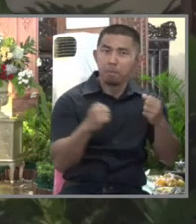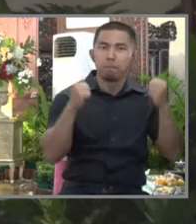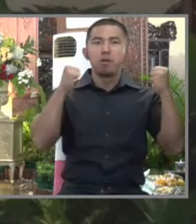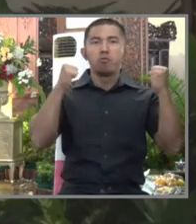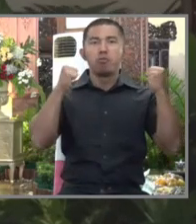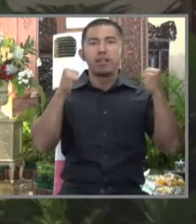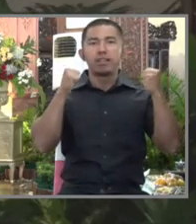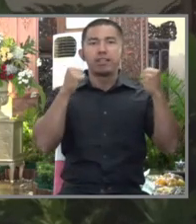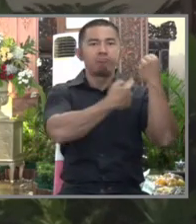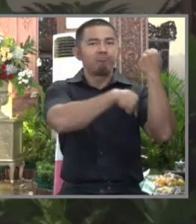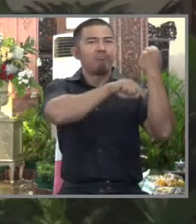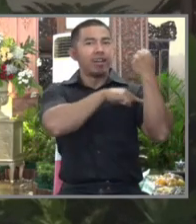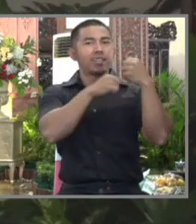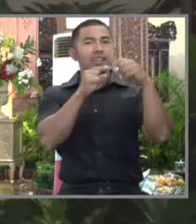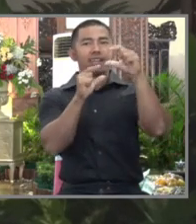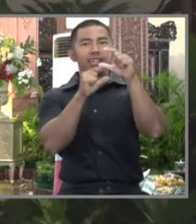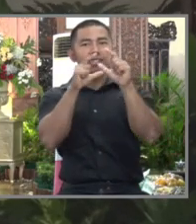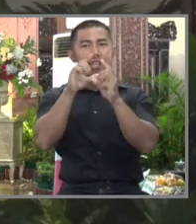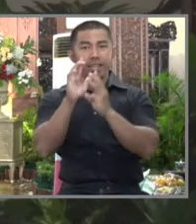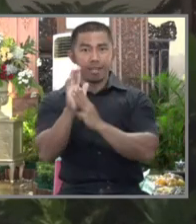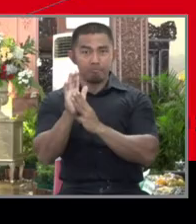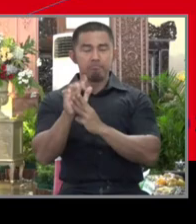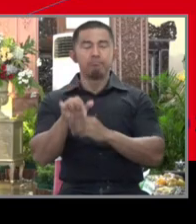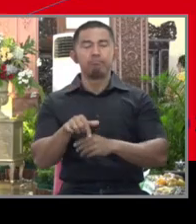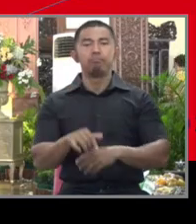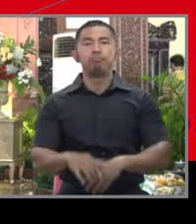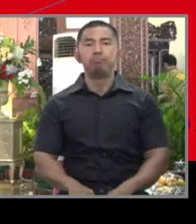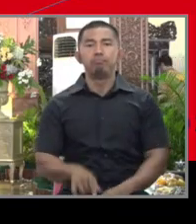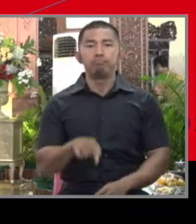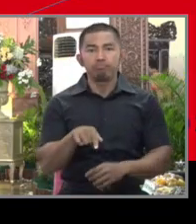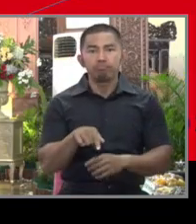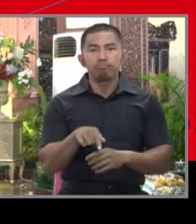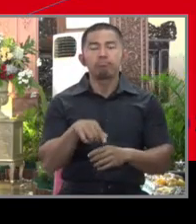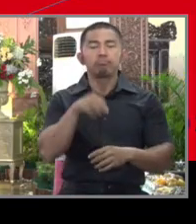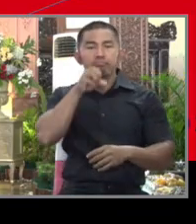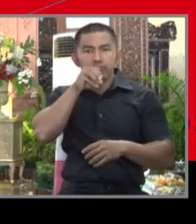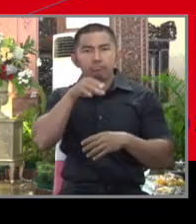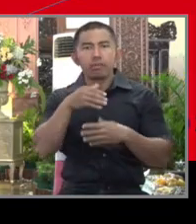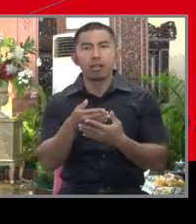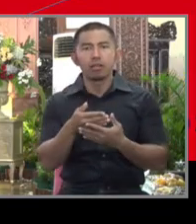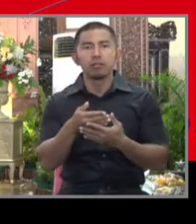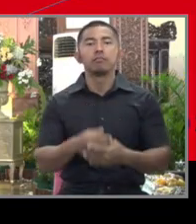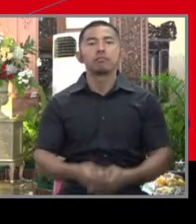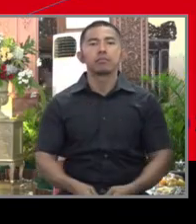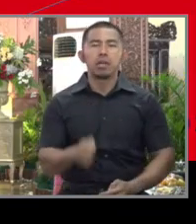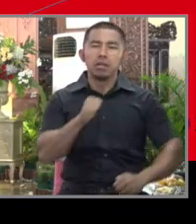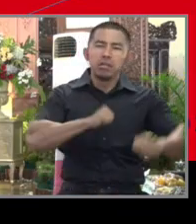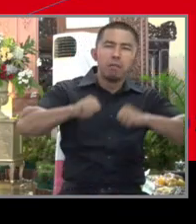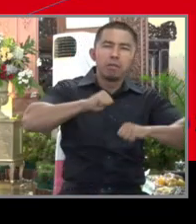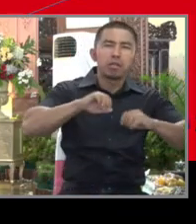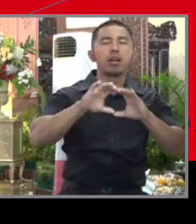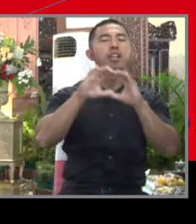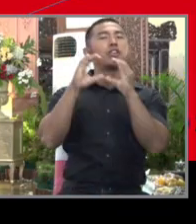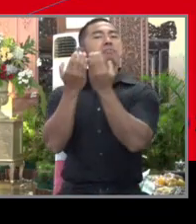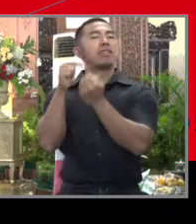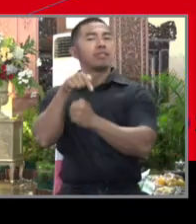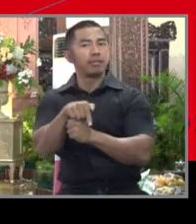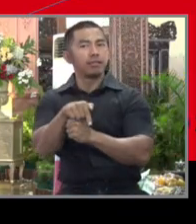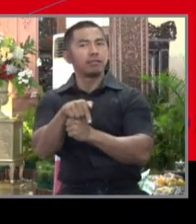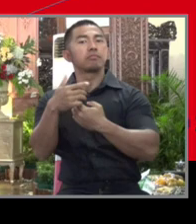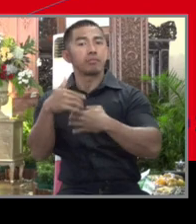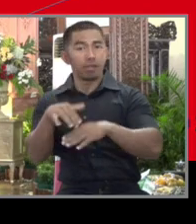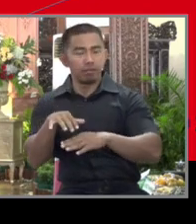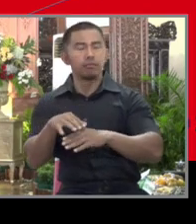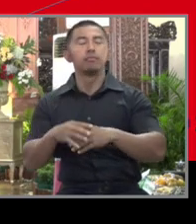daya saing sumber daya manusia. Tema ini kami rasa sangat relevan dengan dinamika global yang tengah